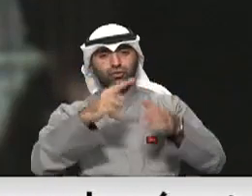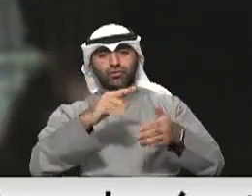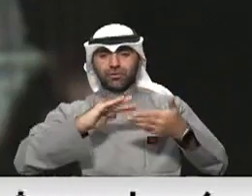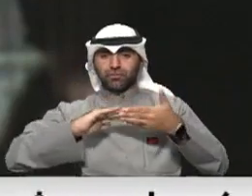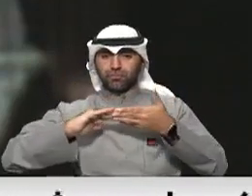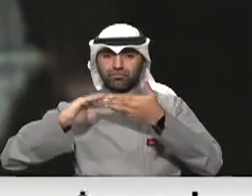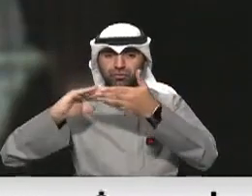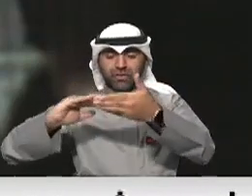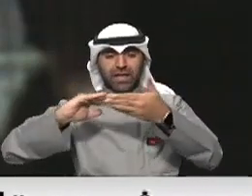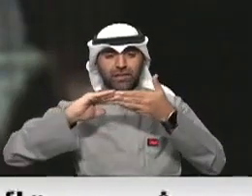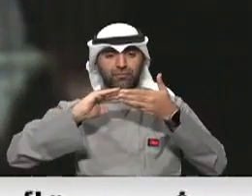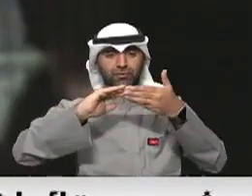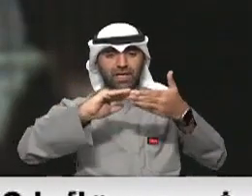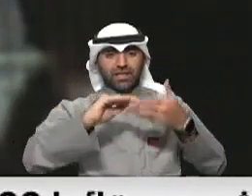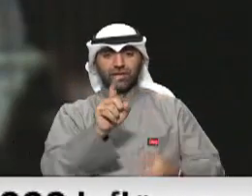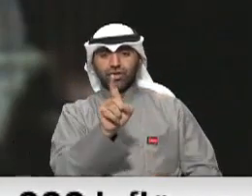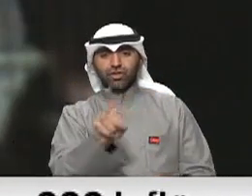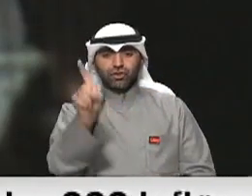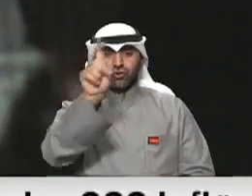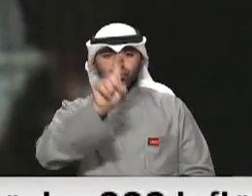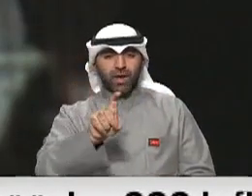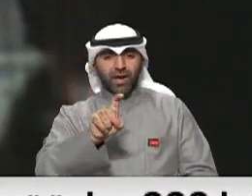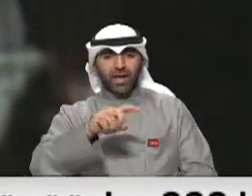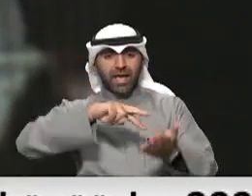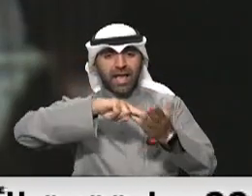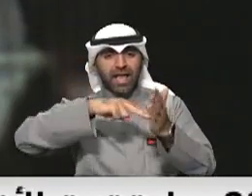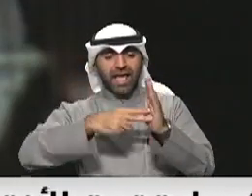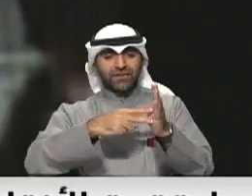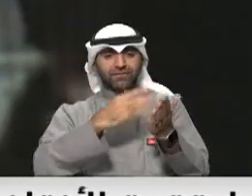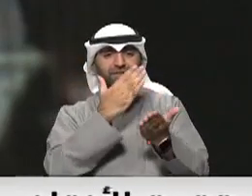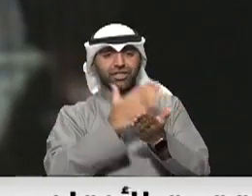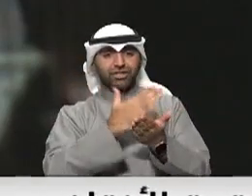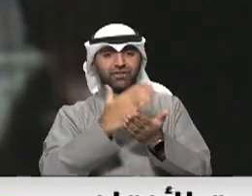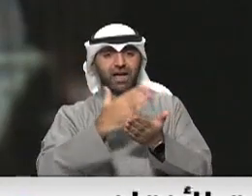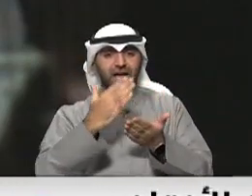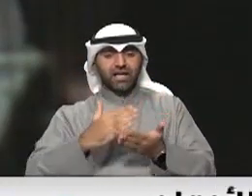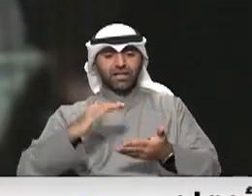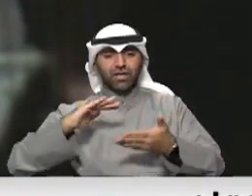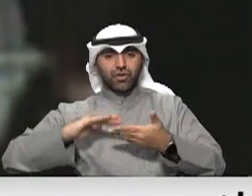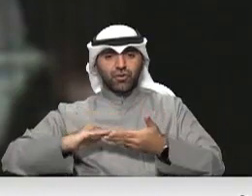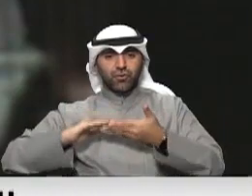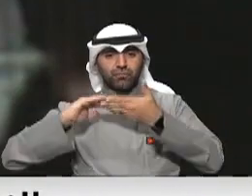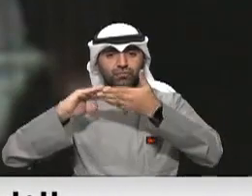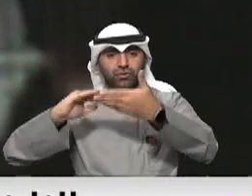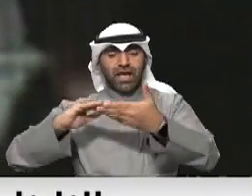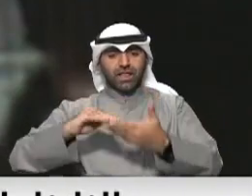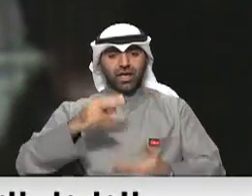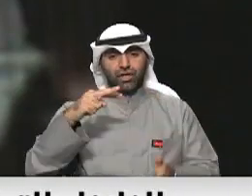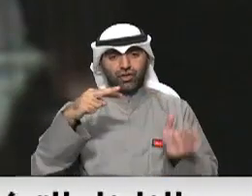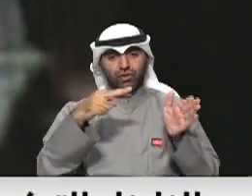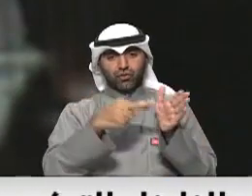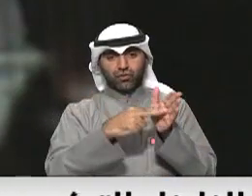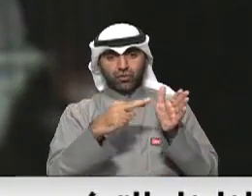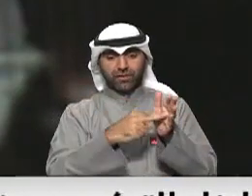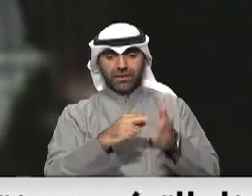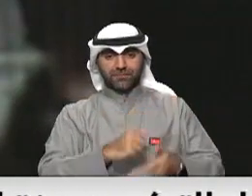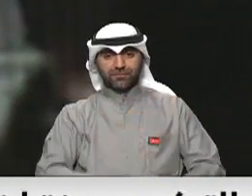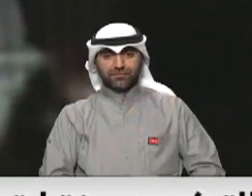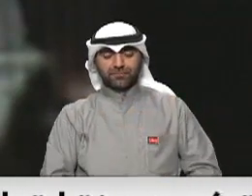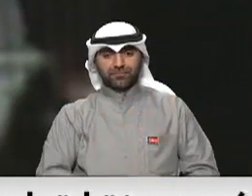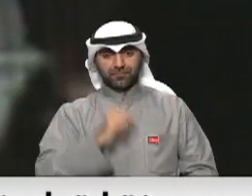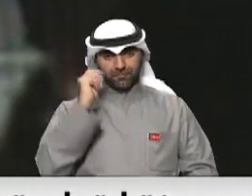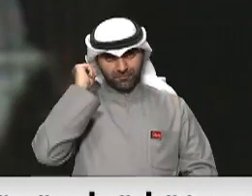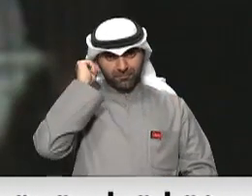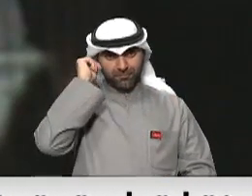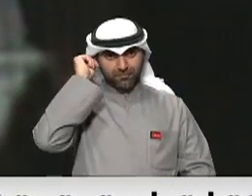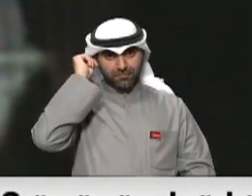يعني 10 أيام على وقوع الزلزال واستمرار الهزات الارتدادية في عدد من المناطق؟ بسم الله الرحمن الرحيم.